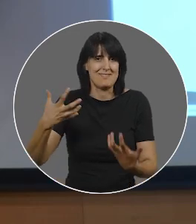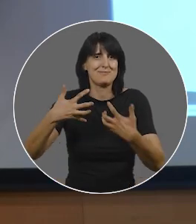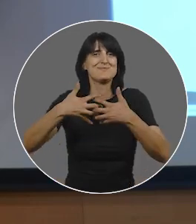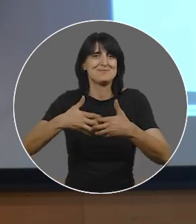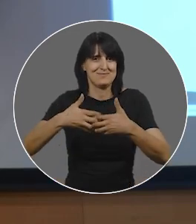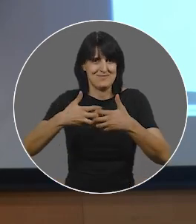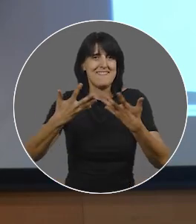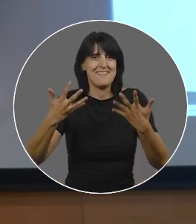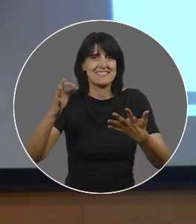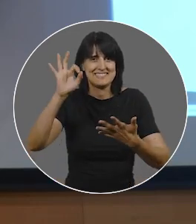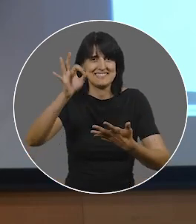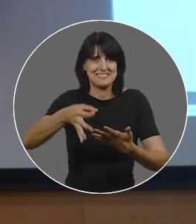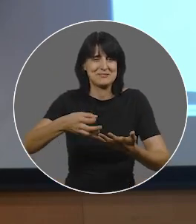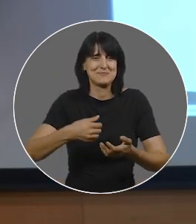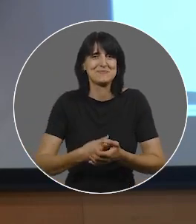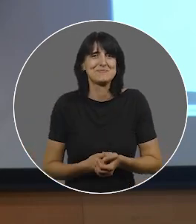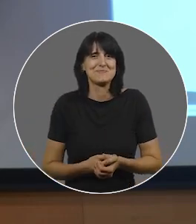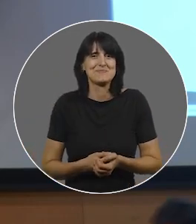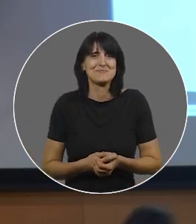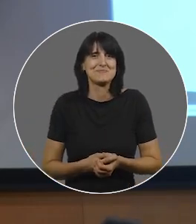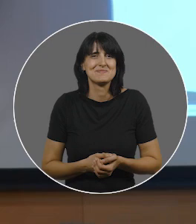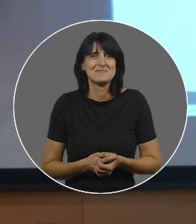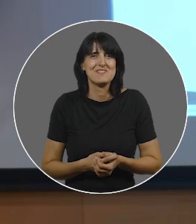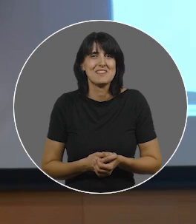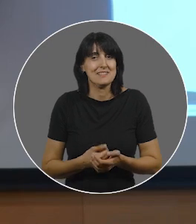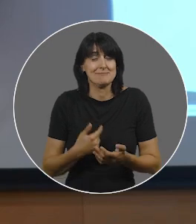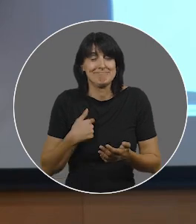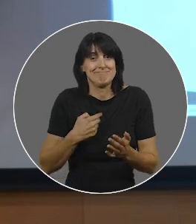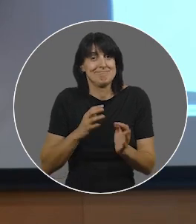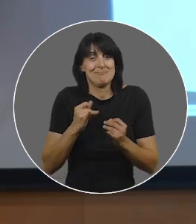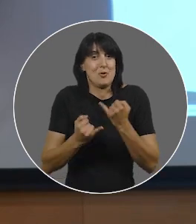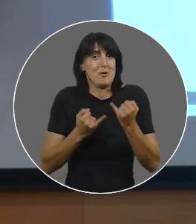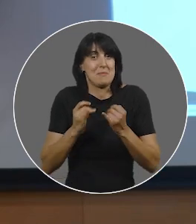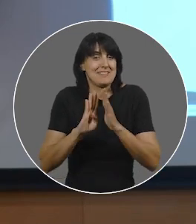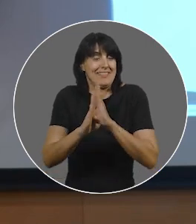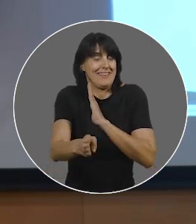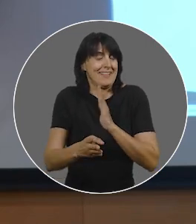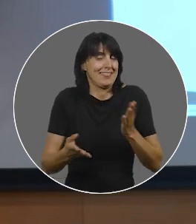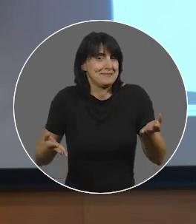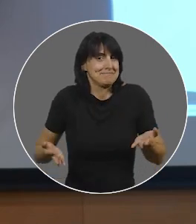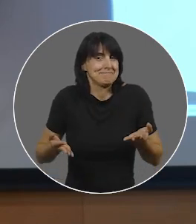Hola, hola. Ara. Espero una mesos del directe.